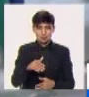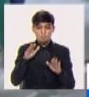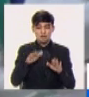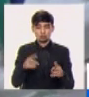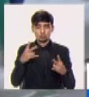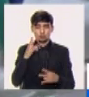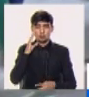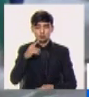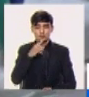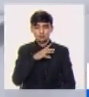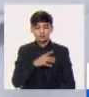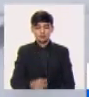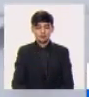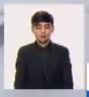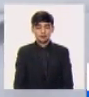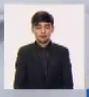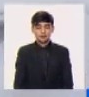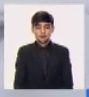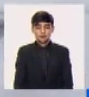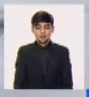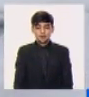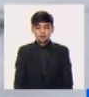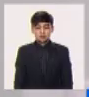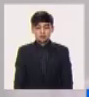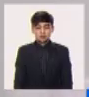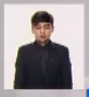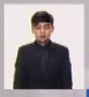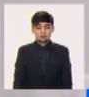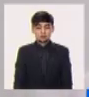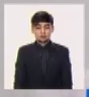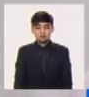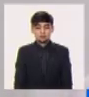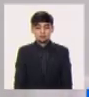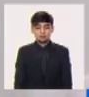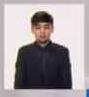деп болжап отыр. Жанар Қожанова, Бағдат Баймурзин, Информбюро.